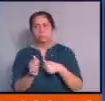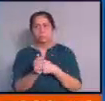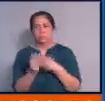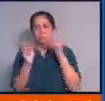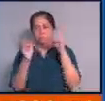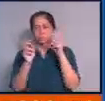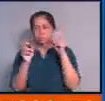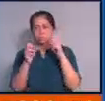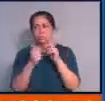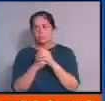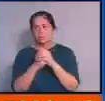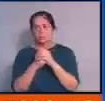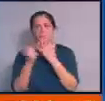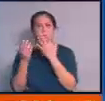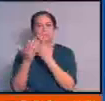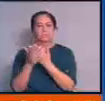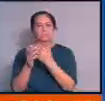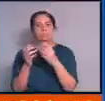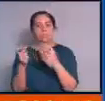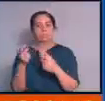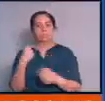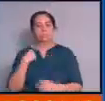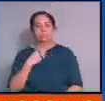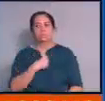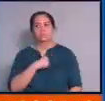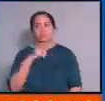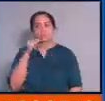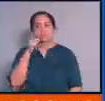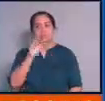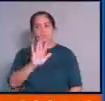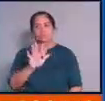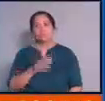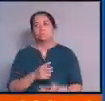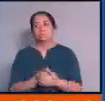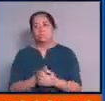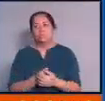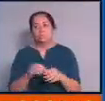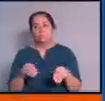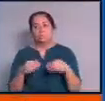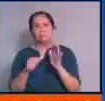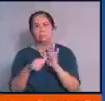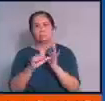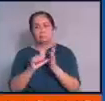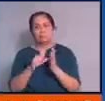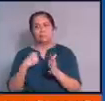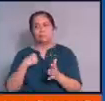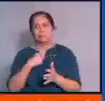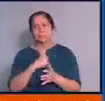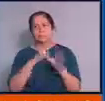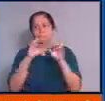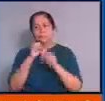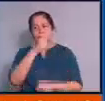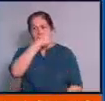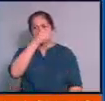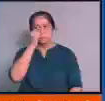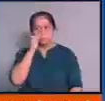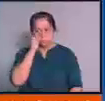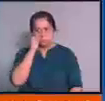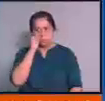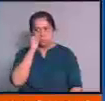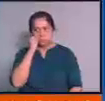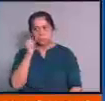likod daw ng pagpapakulong kay Senadora Leila de Lima. Binigyang diinaman ni Senate President Tito Sotto